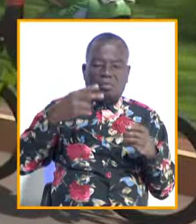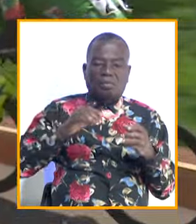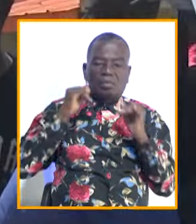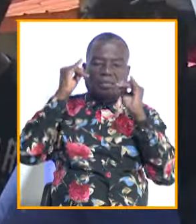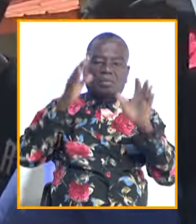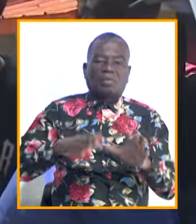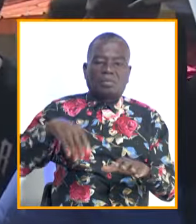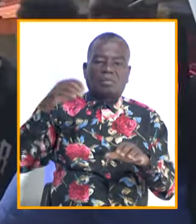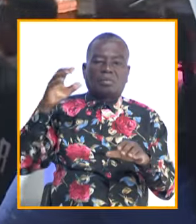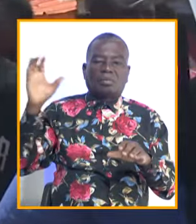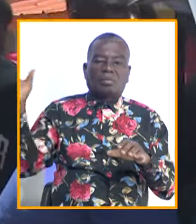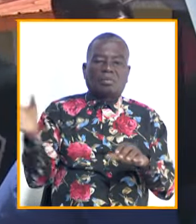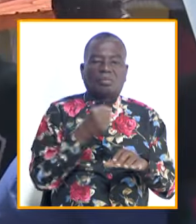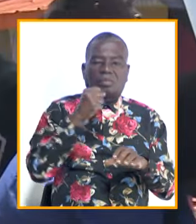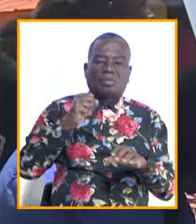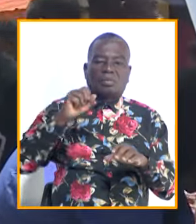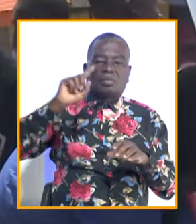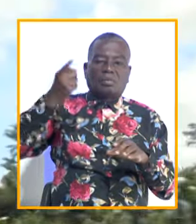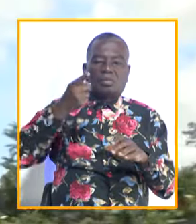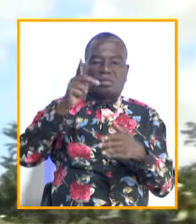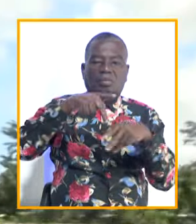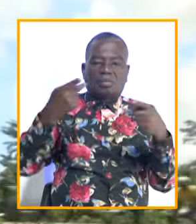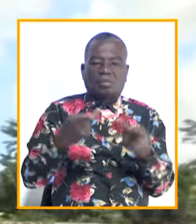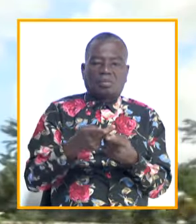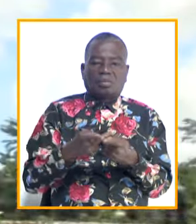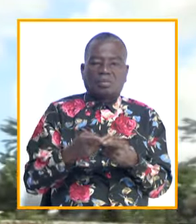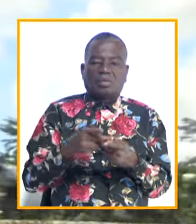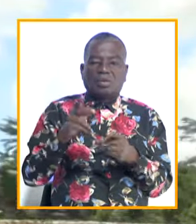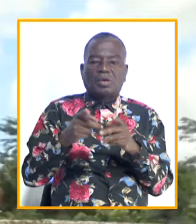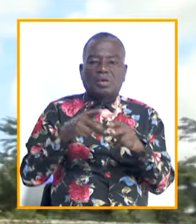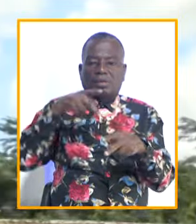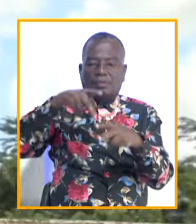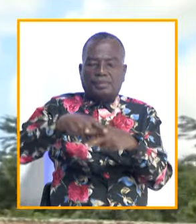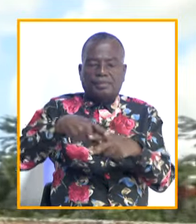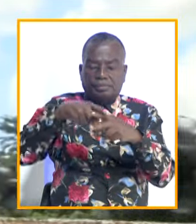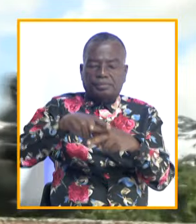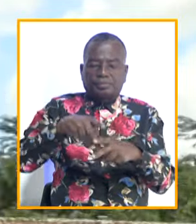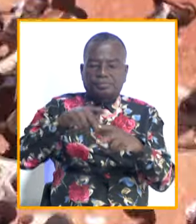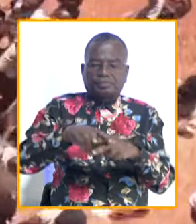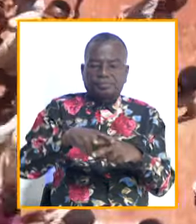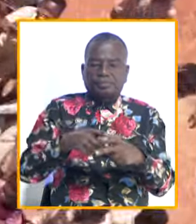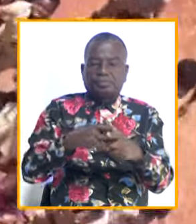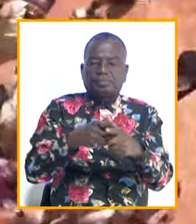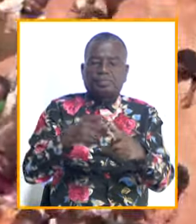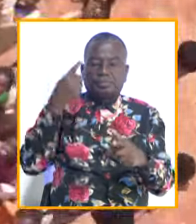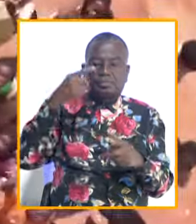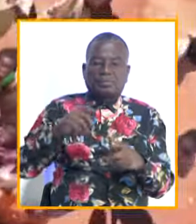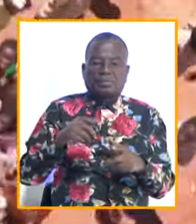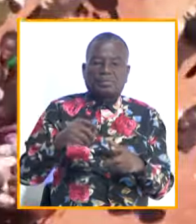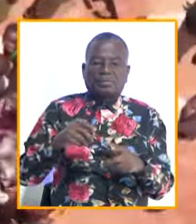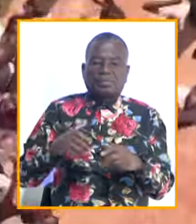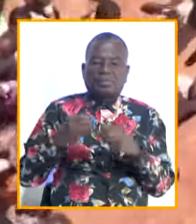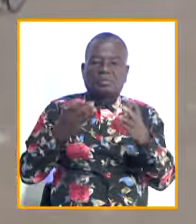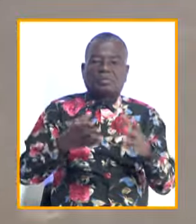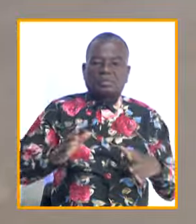étape. J'espère qu'ils seront au rendez-vous dès demain. Les coups de pédale des éléphants cyclistes sont infructueux pour le moment. Un